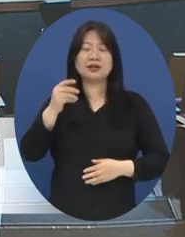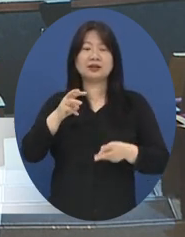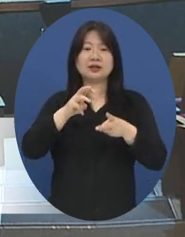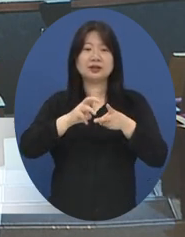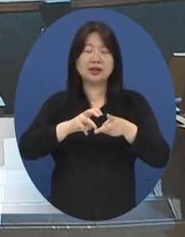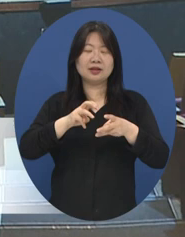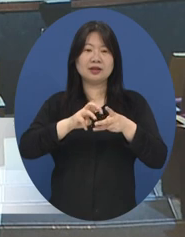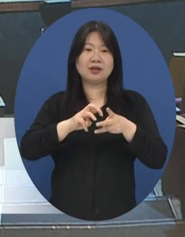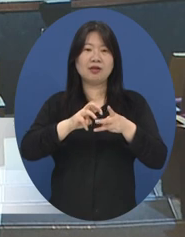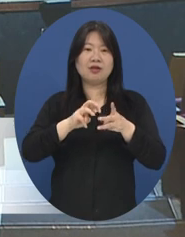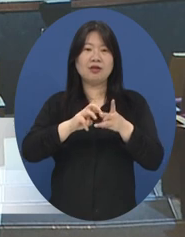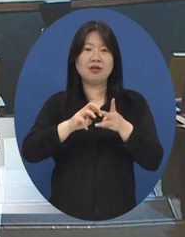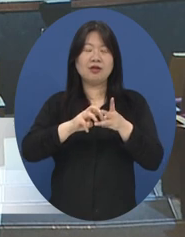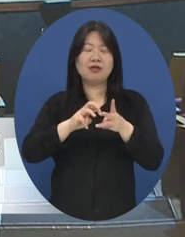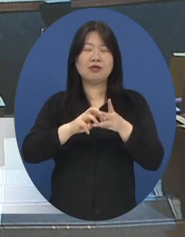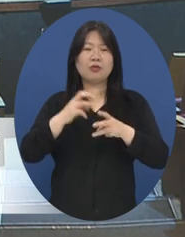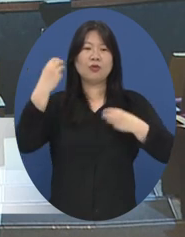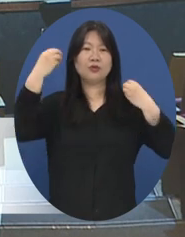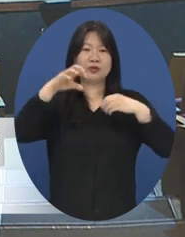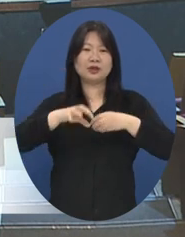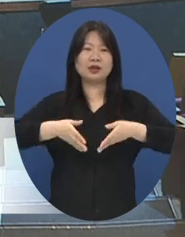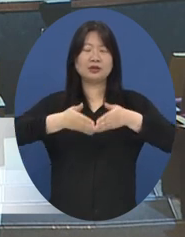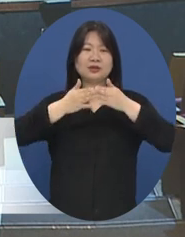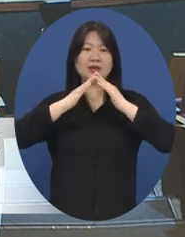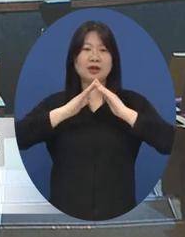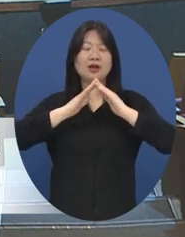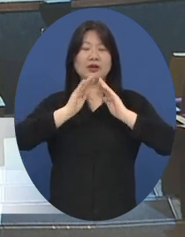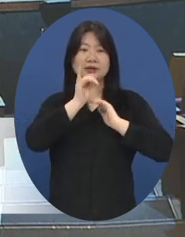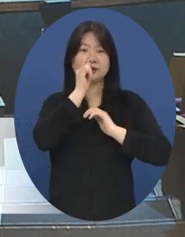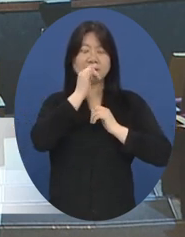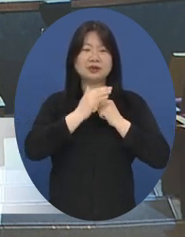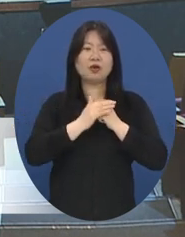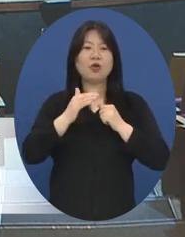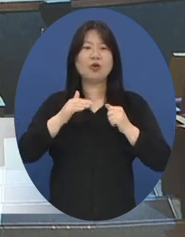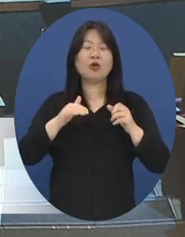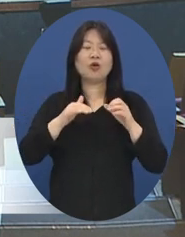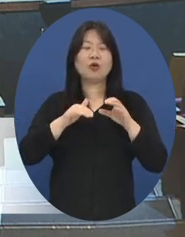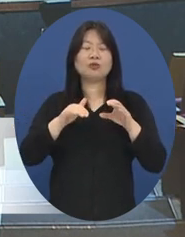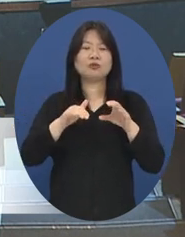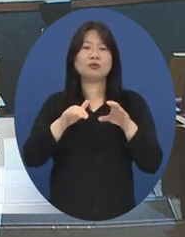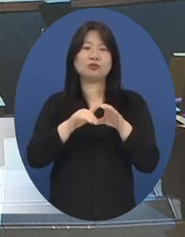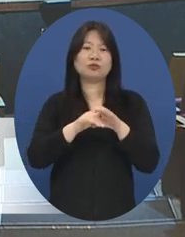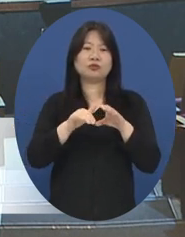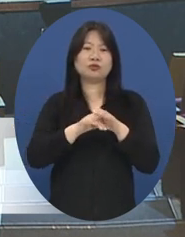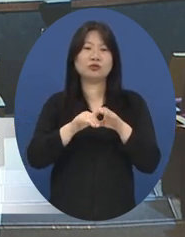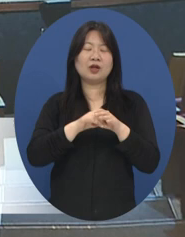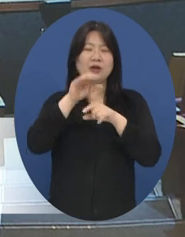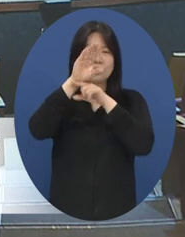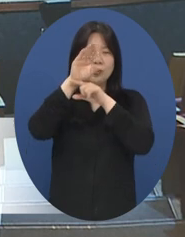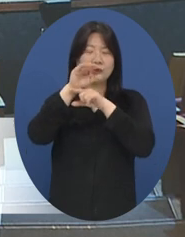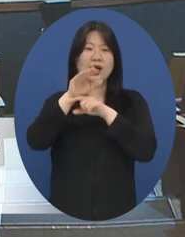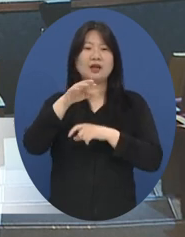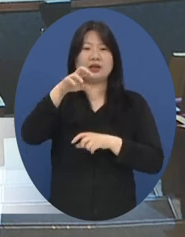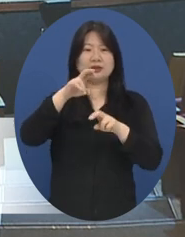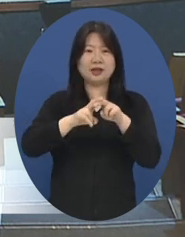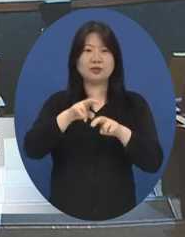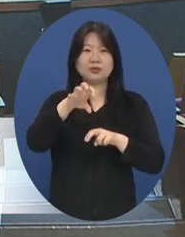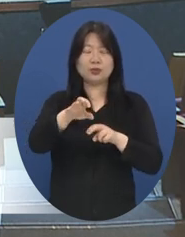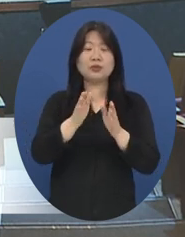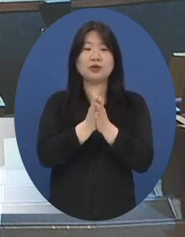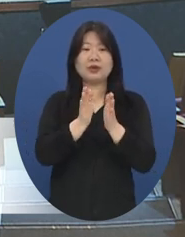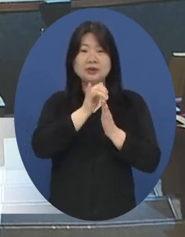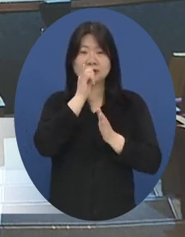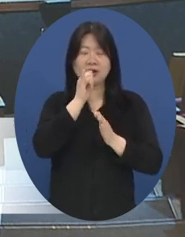예술 방송국을 운영하는데요. 무대를 잃은 예술인들에게는 공연의 기회가 주어지고 도민들은 다양한 문화